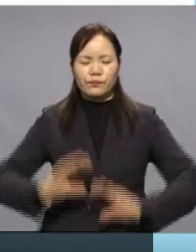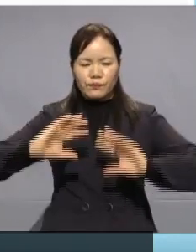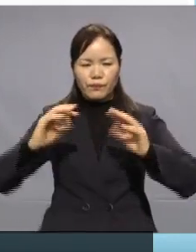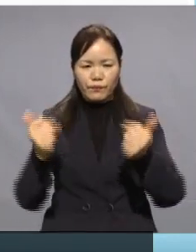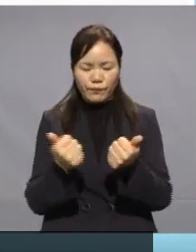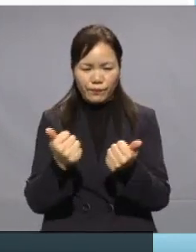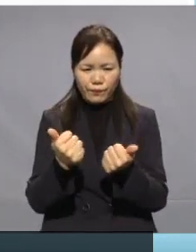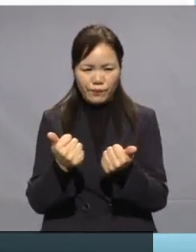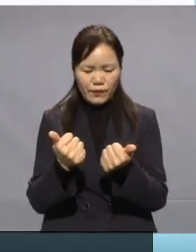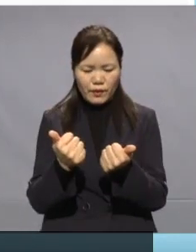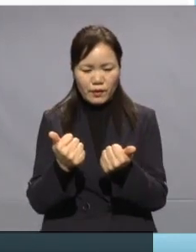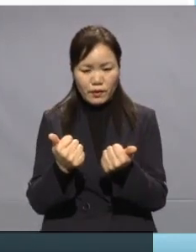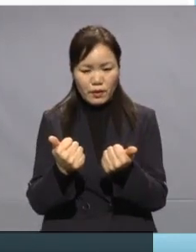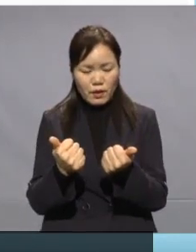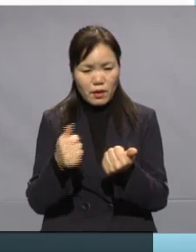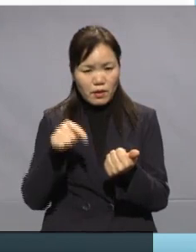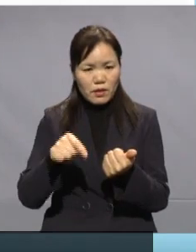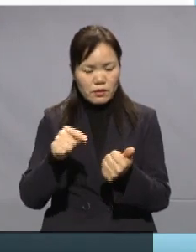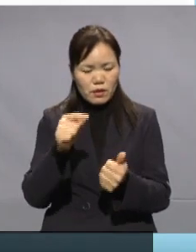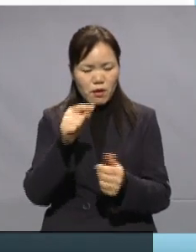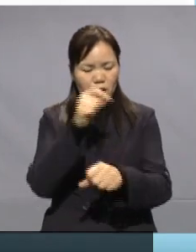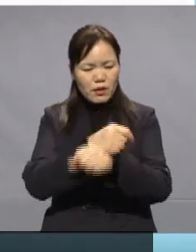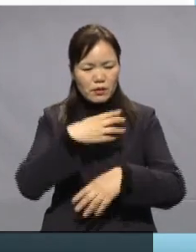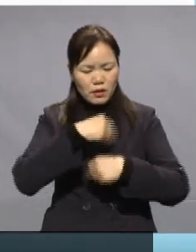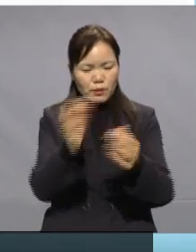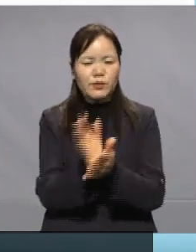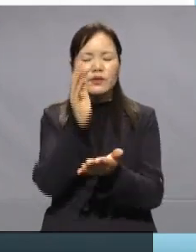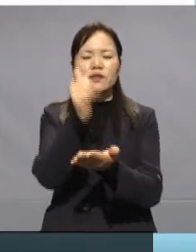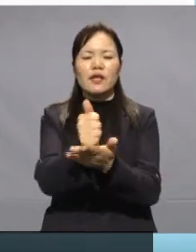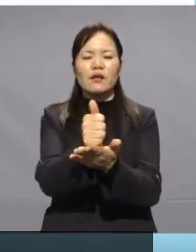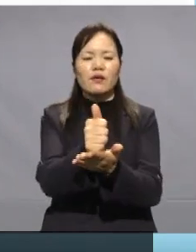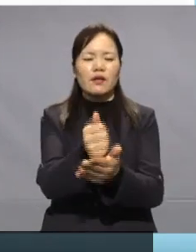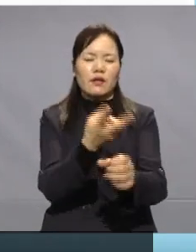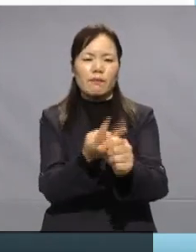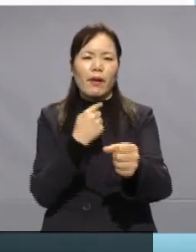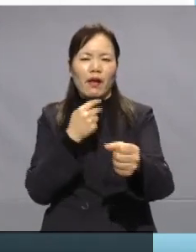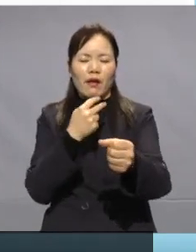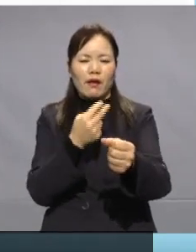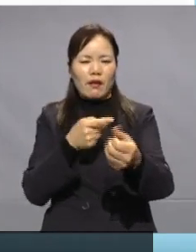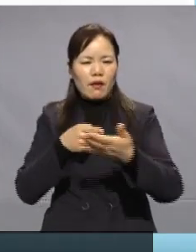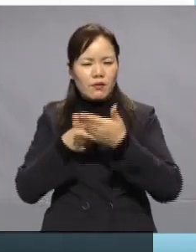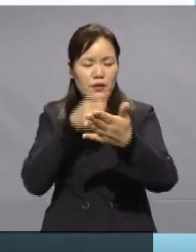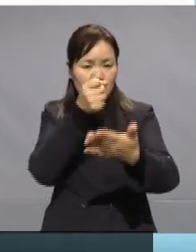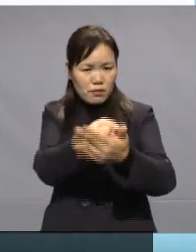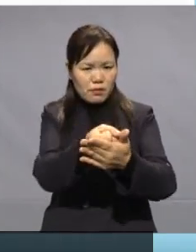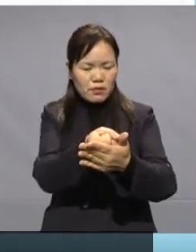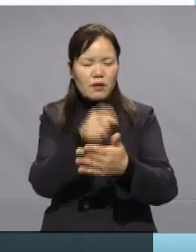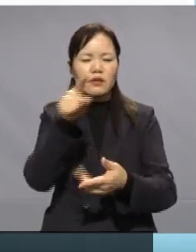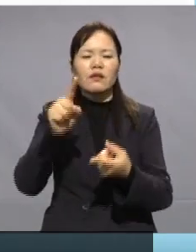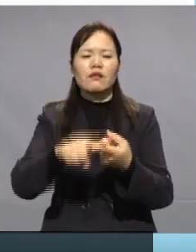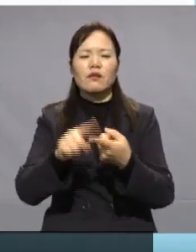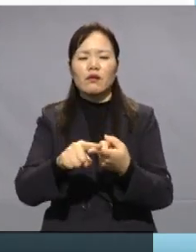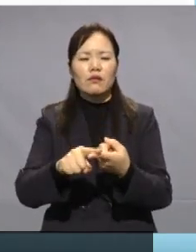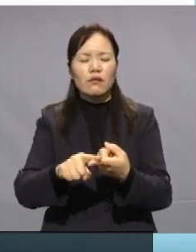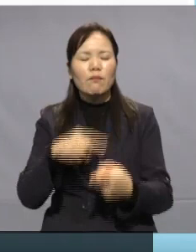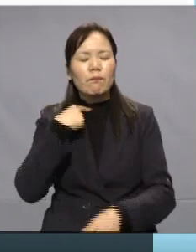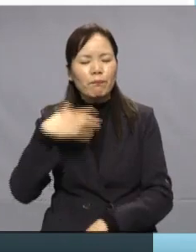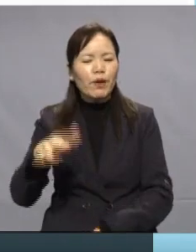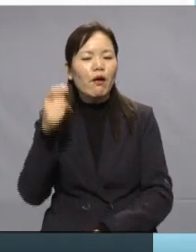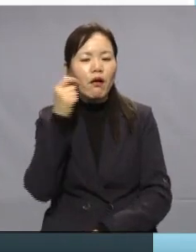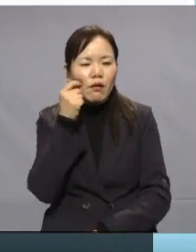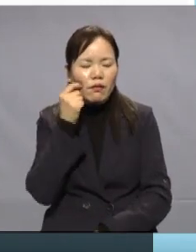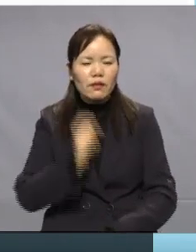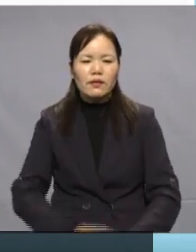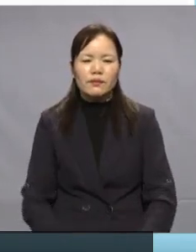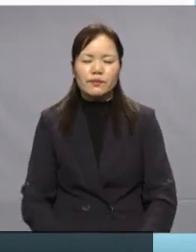국회에서 또 행안부 장관 이상민 장관에 대한 탄핵안이 가결되지 않았습니까 그 부분은 부정할 수 없는 사실입니다 자